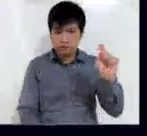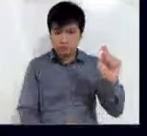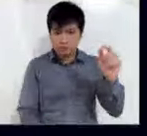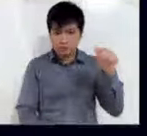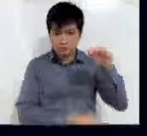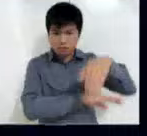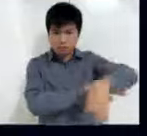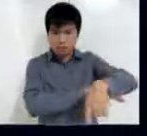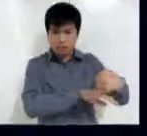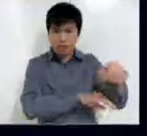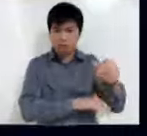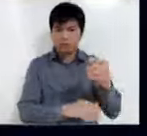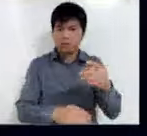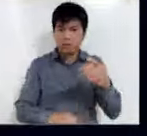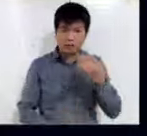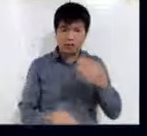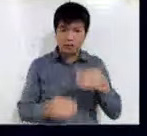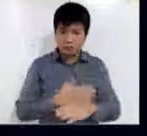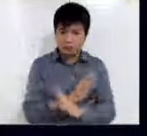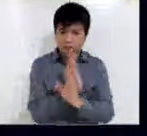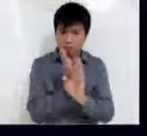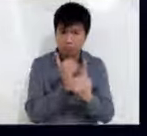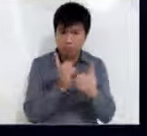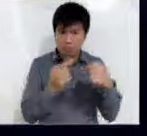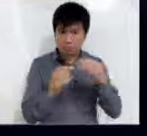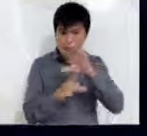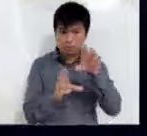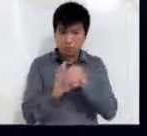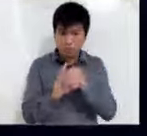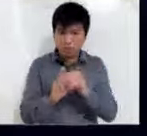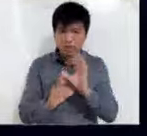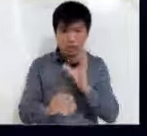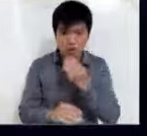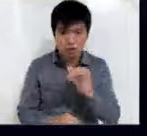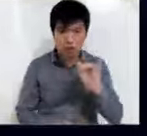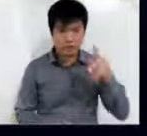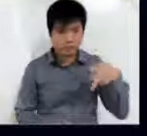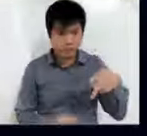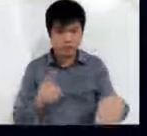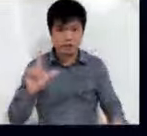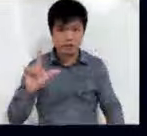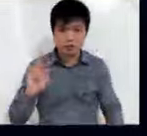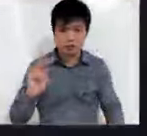Davao City. Ang mga sangkot sa rambol, mga katutubong lumad.